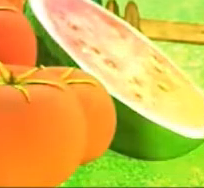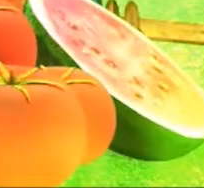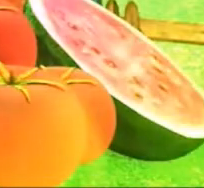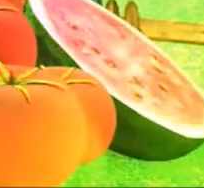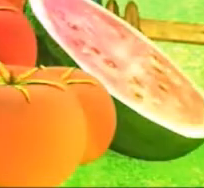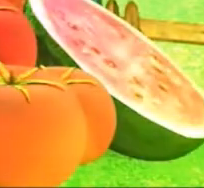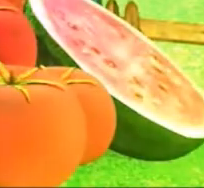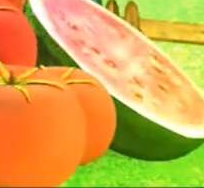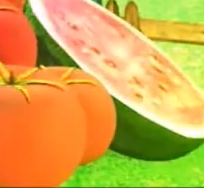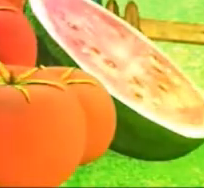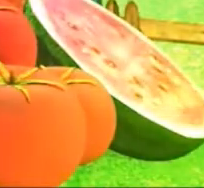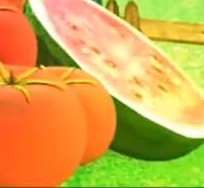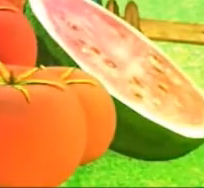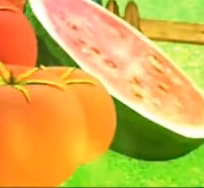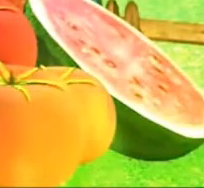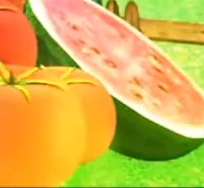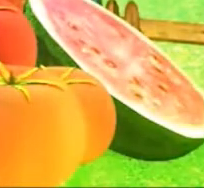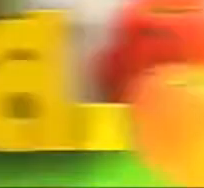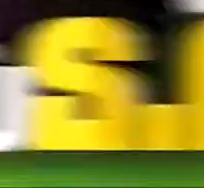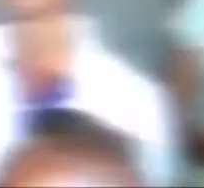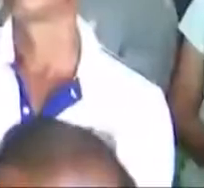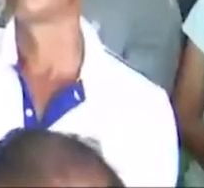คือนโยบายทกส